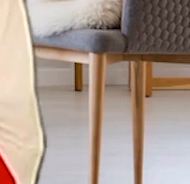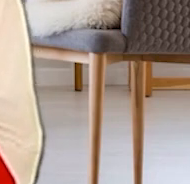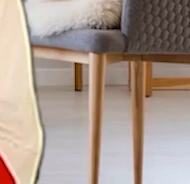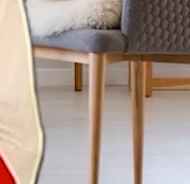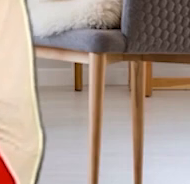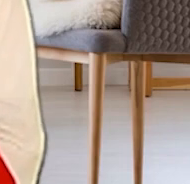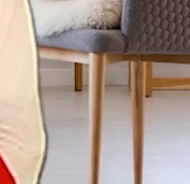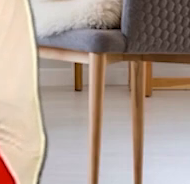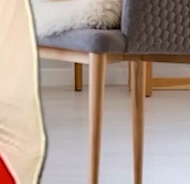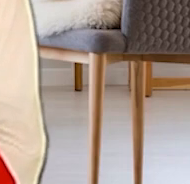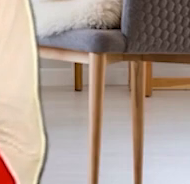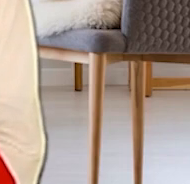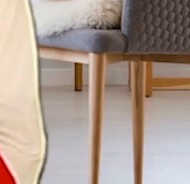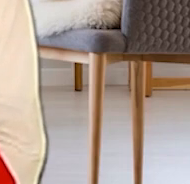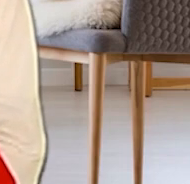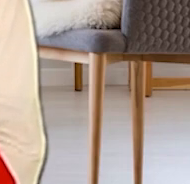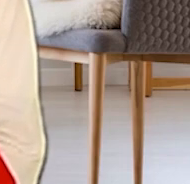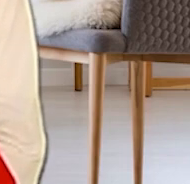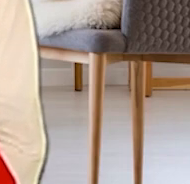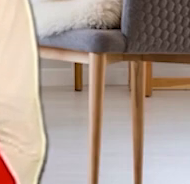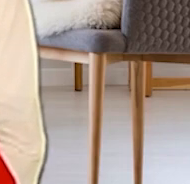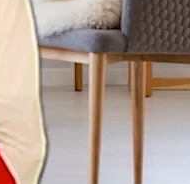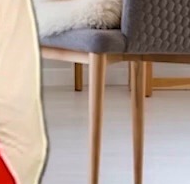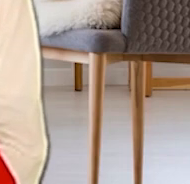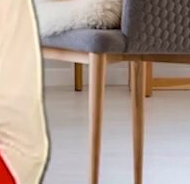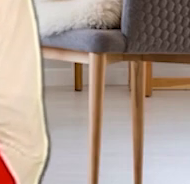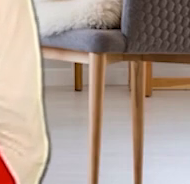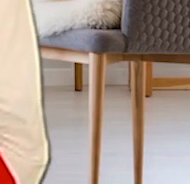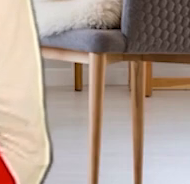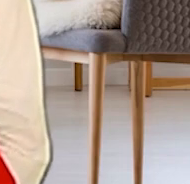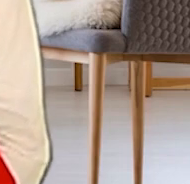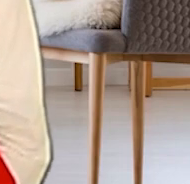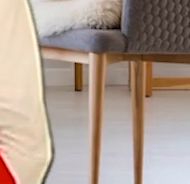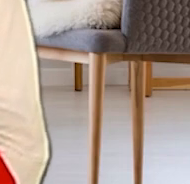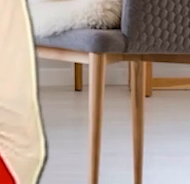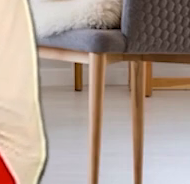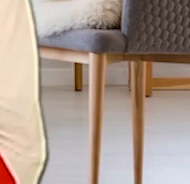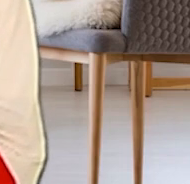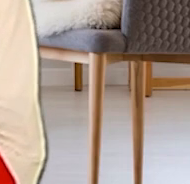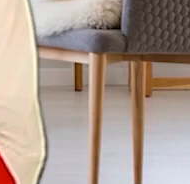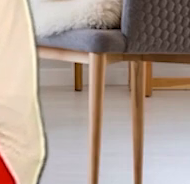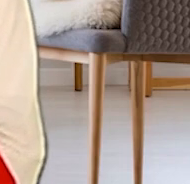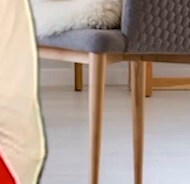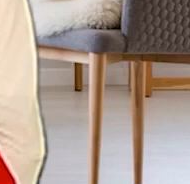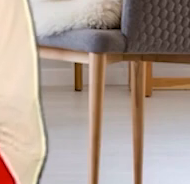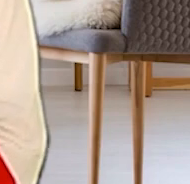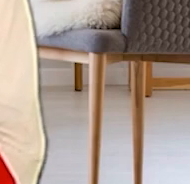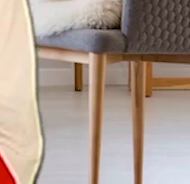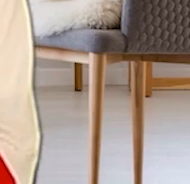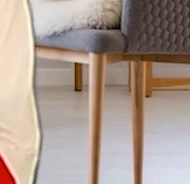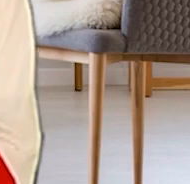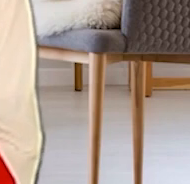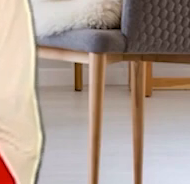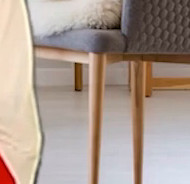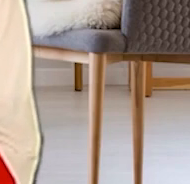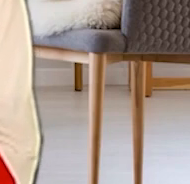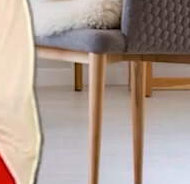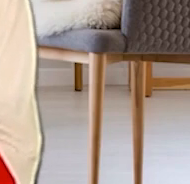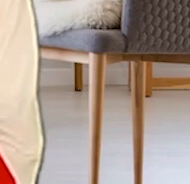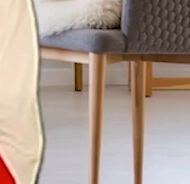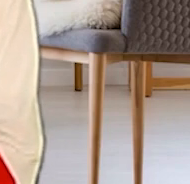ang mainit na likido ng kape ay dumikit sa aking dila. Kaya nga, tatlong proseso pala yan.